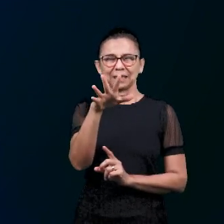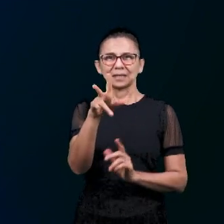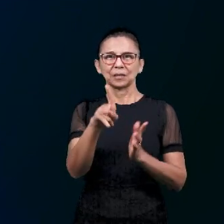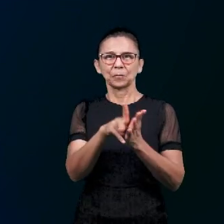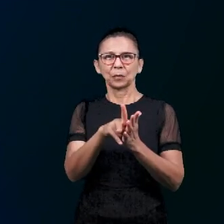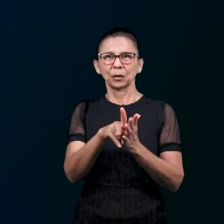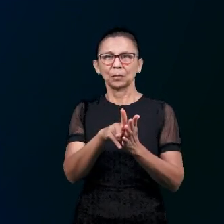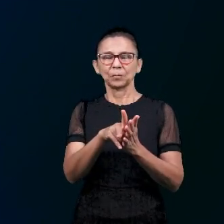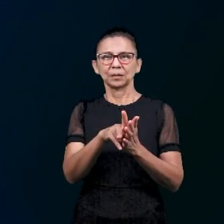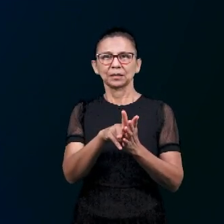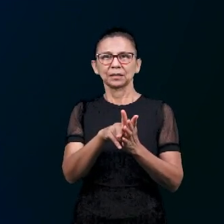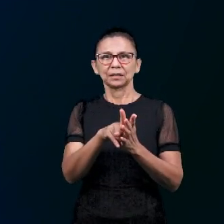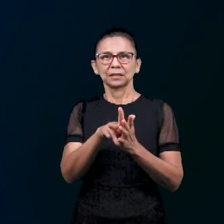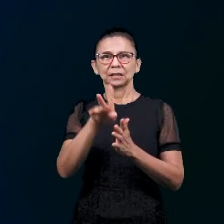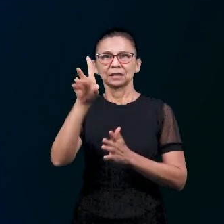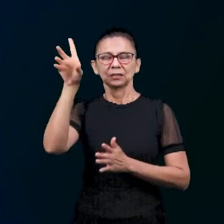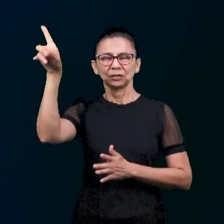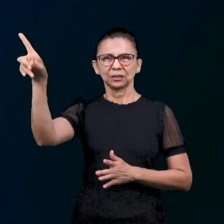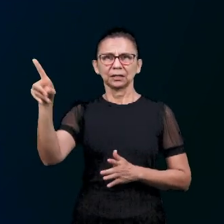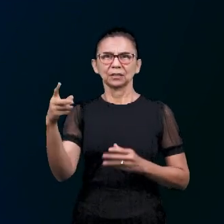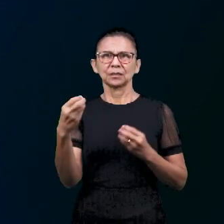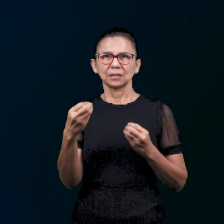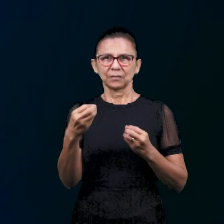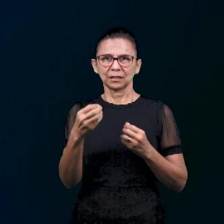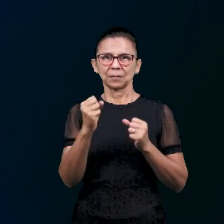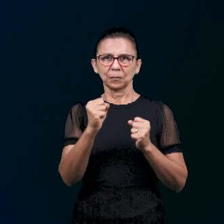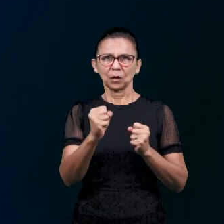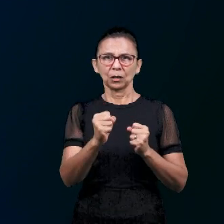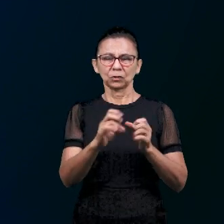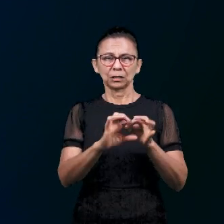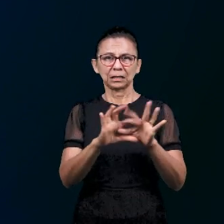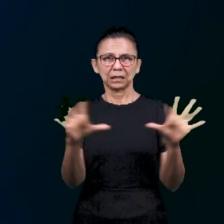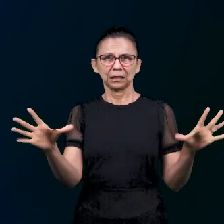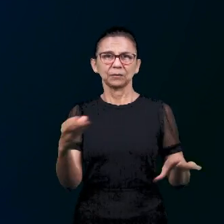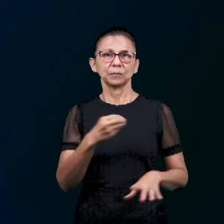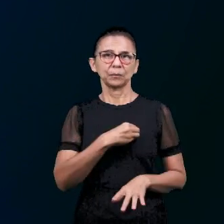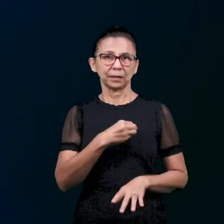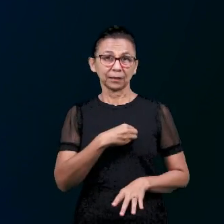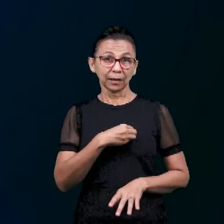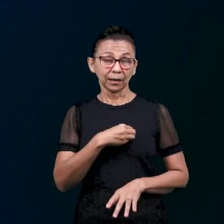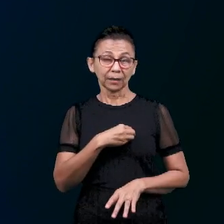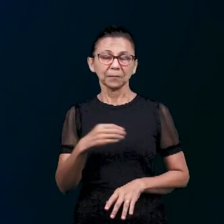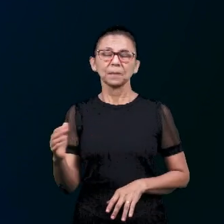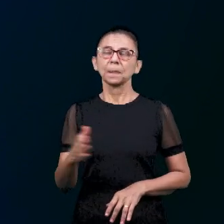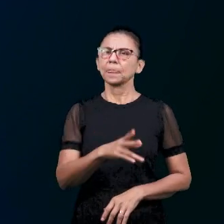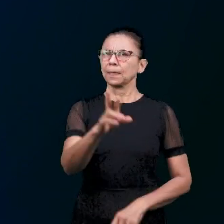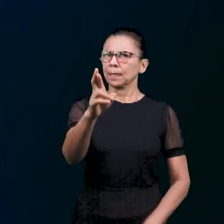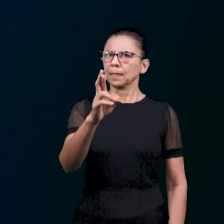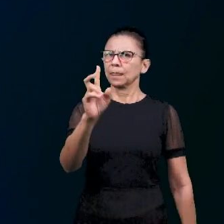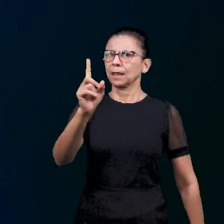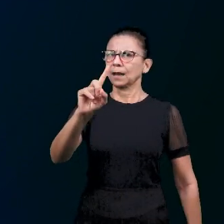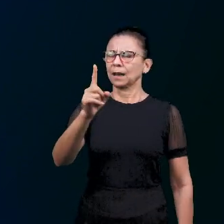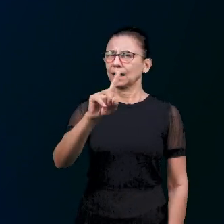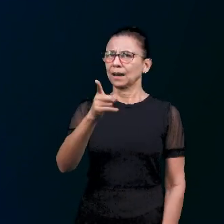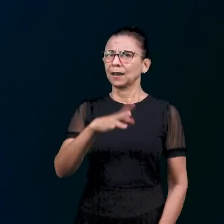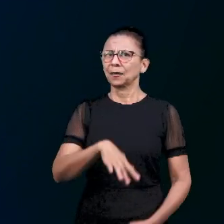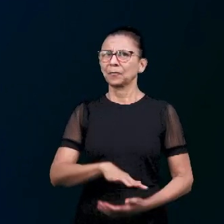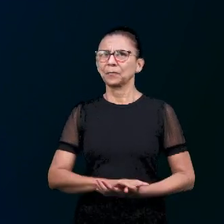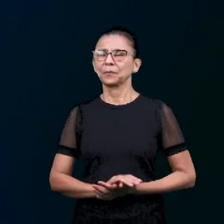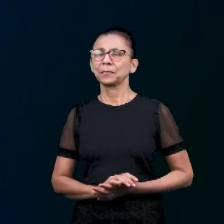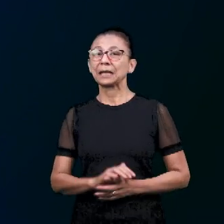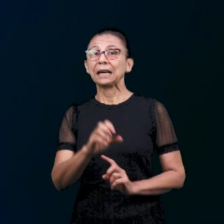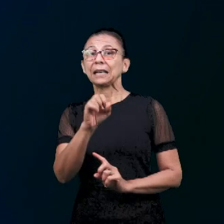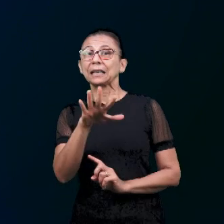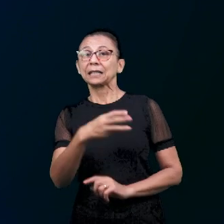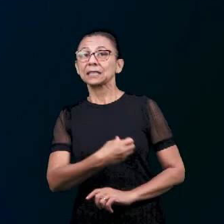libre pour pécher contre quand il veut. La réponse est non. La grâce, elle peut être efficace dans la vie du serviteur s'il